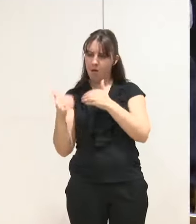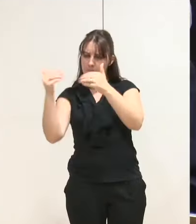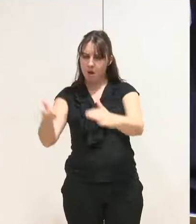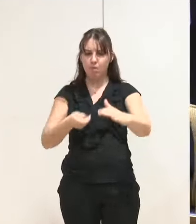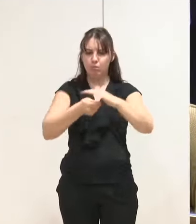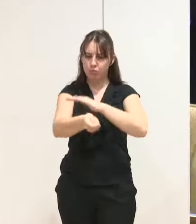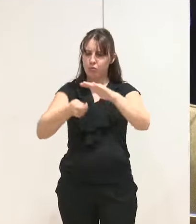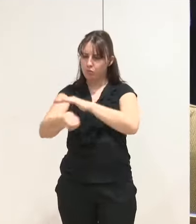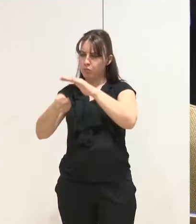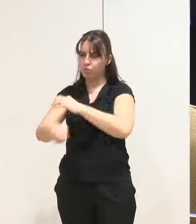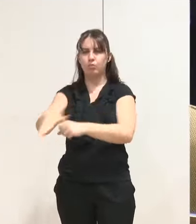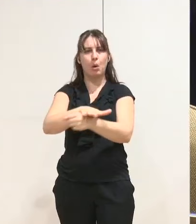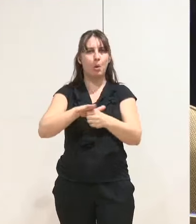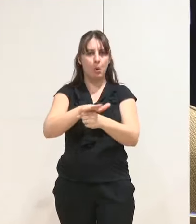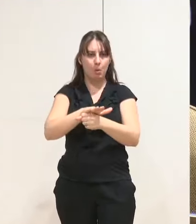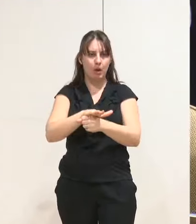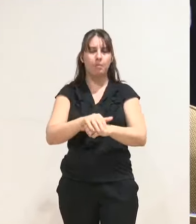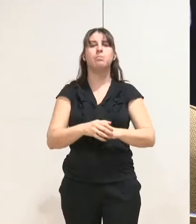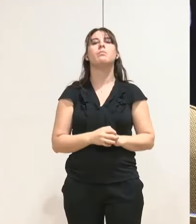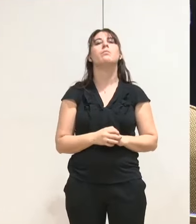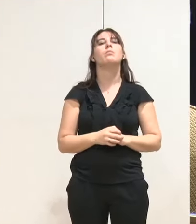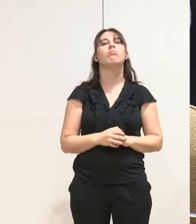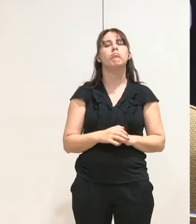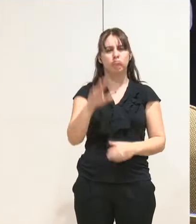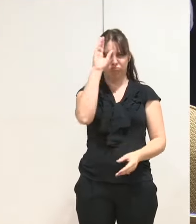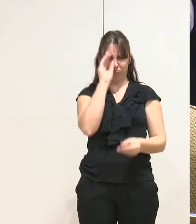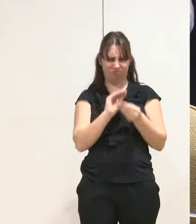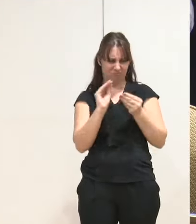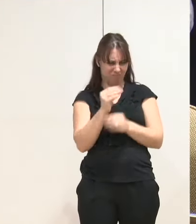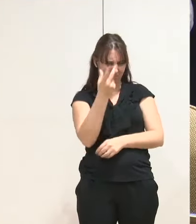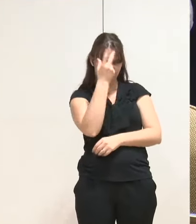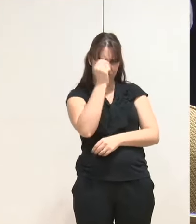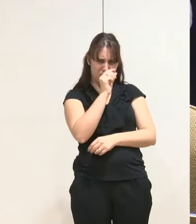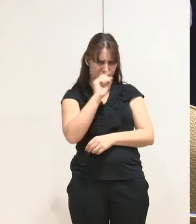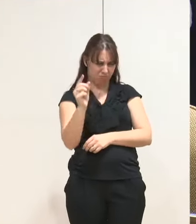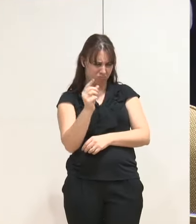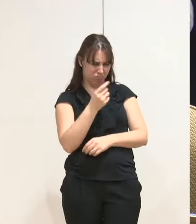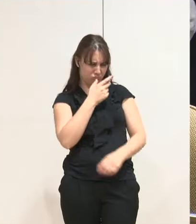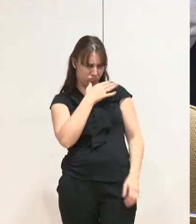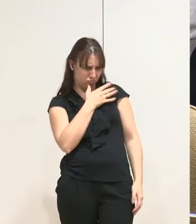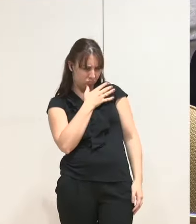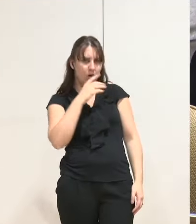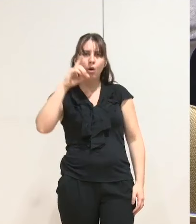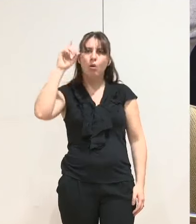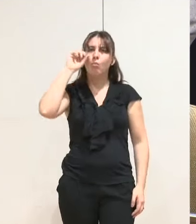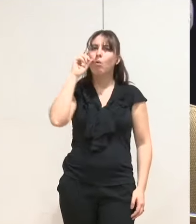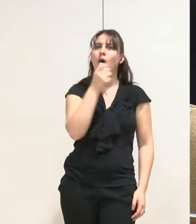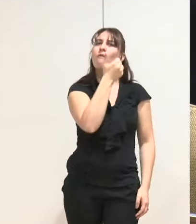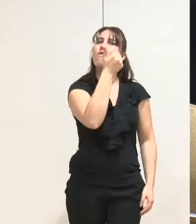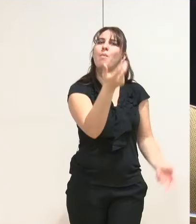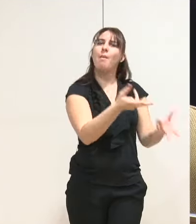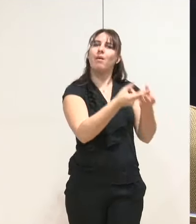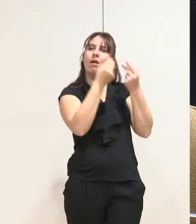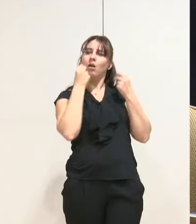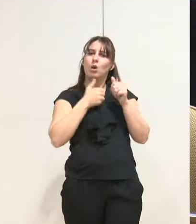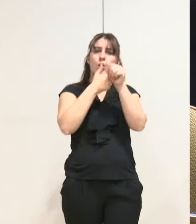intégralement donc c'est d'autant plus incompréhensible que quand vous dites compte tenu de l'importance des actions